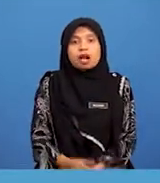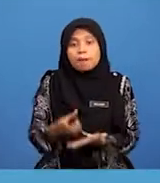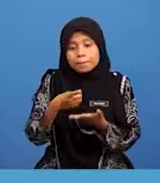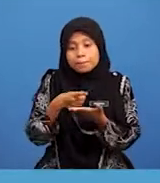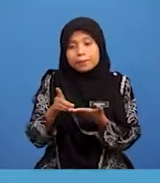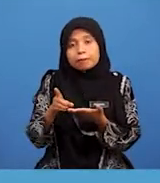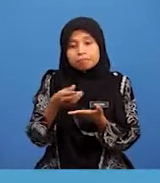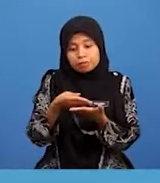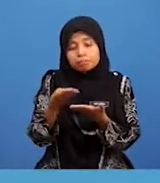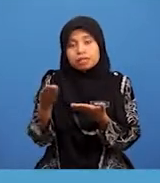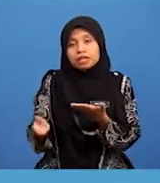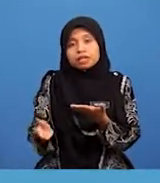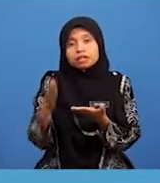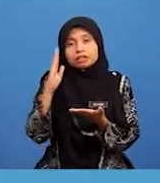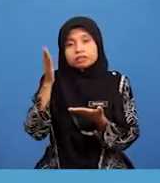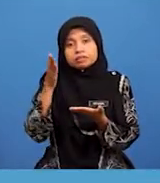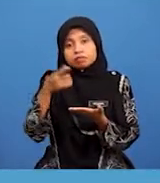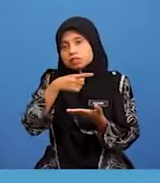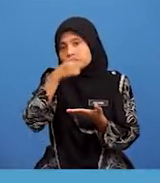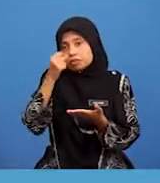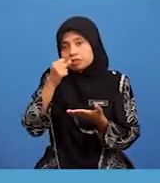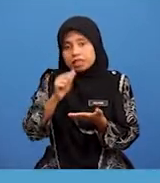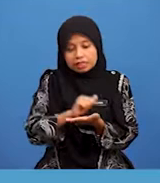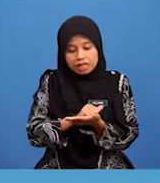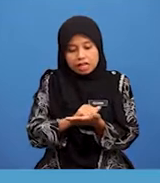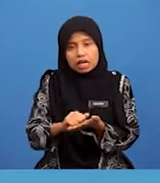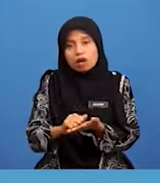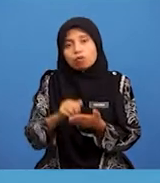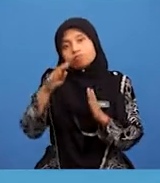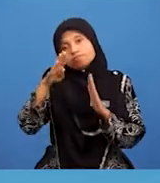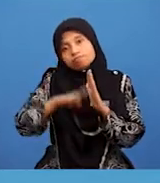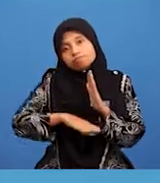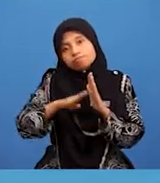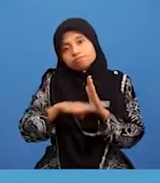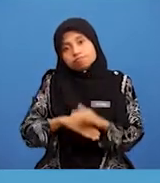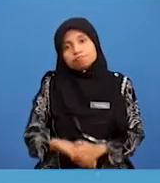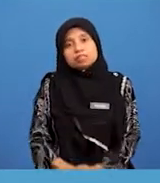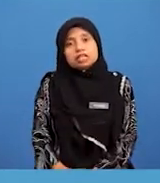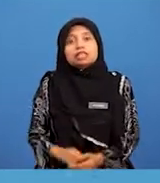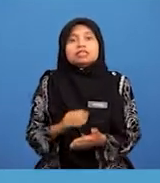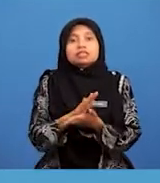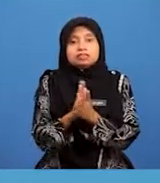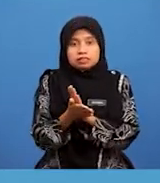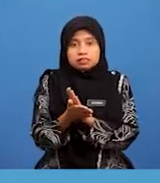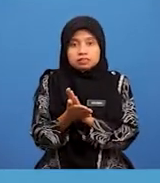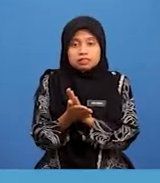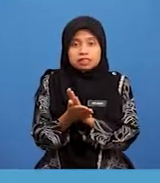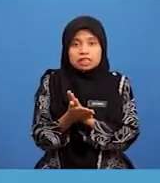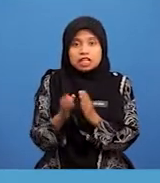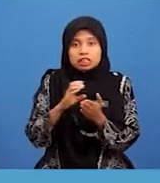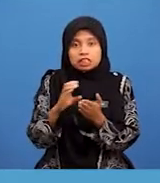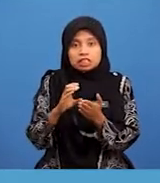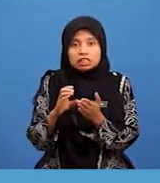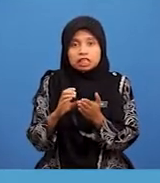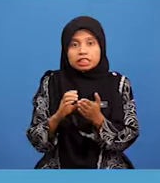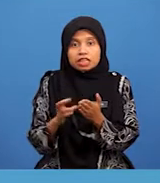Pembayaran dilakukan akan menyebabkan akaun bank berkurangan. Jadi, catatan perekodan